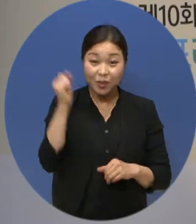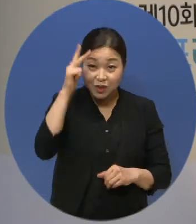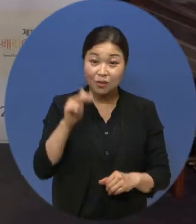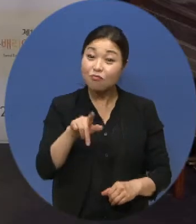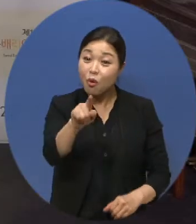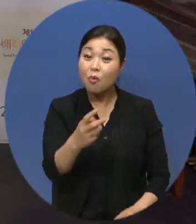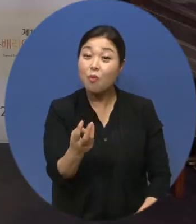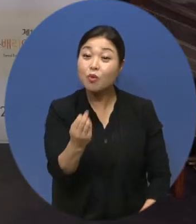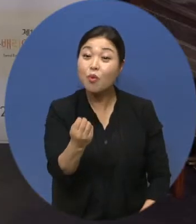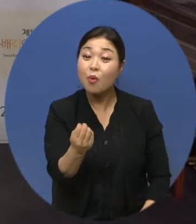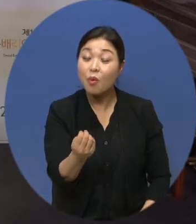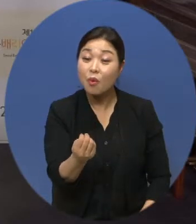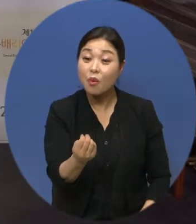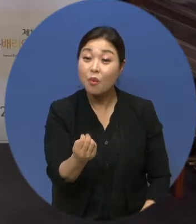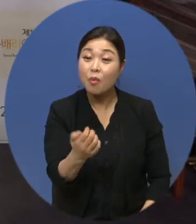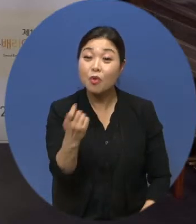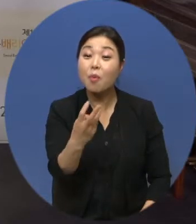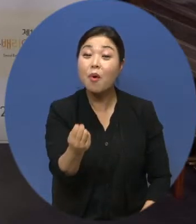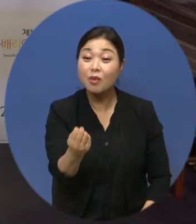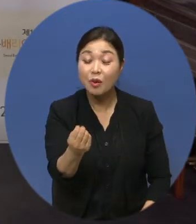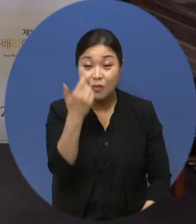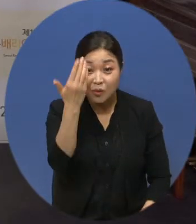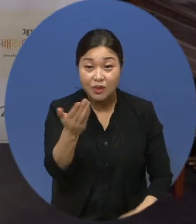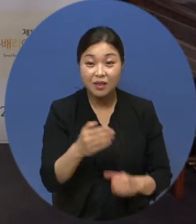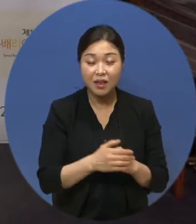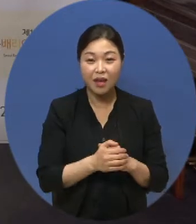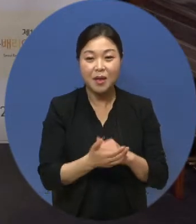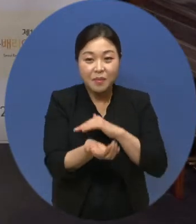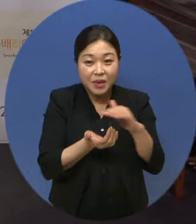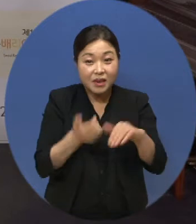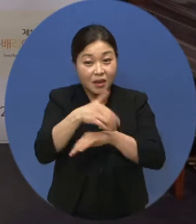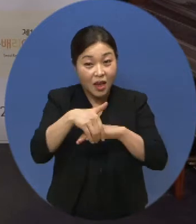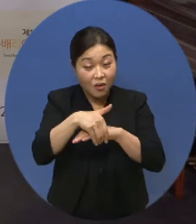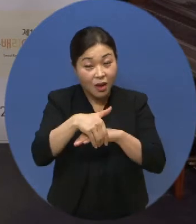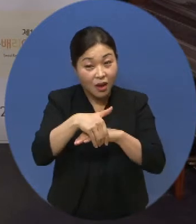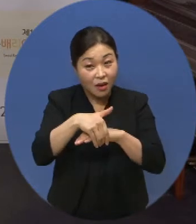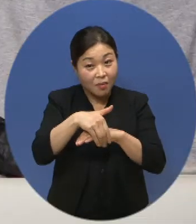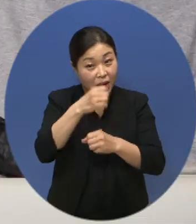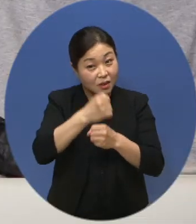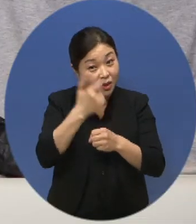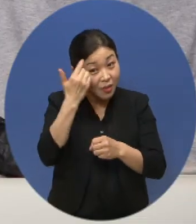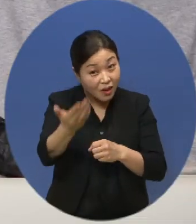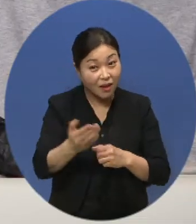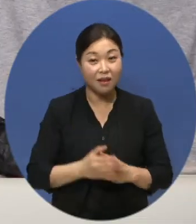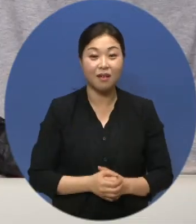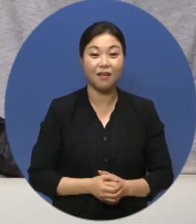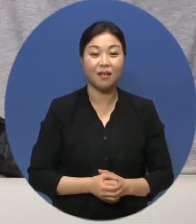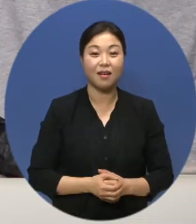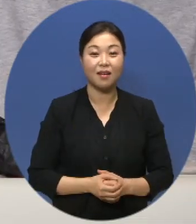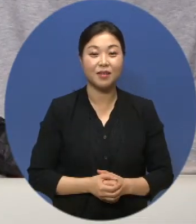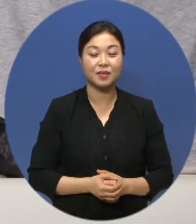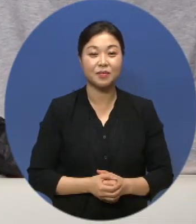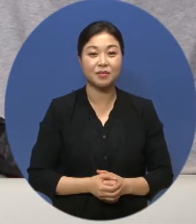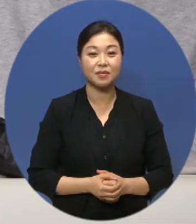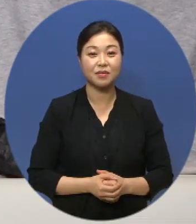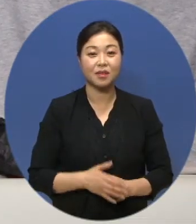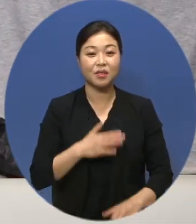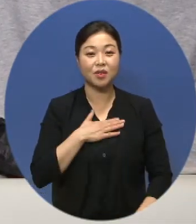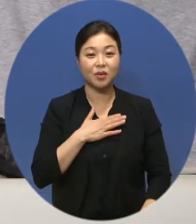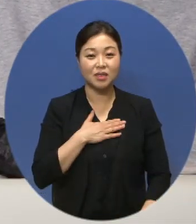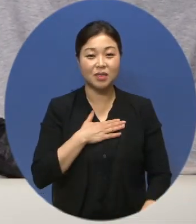장면이 진짜로 물어본 건지 아니면 연출된 건지. 예. 그러니까 저는 그 되게